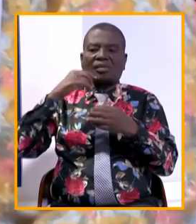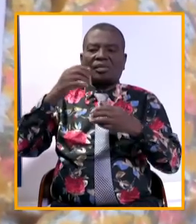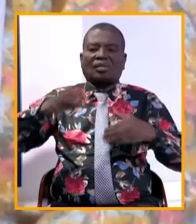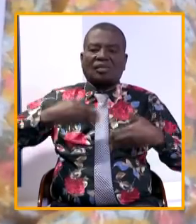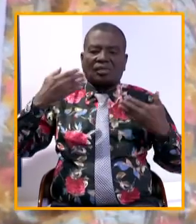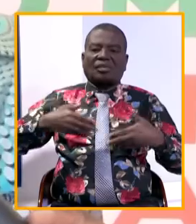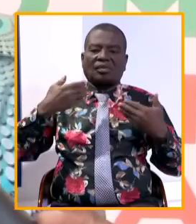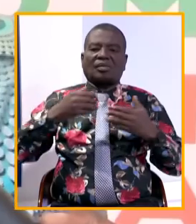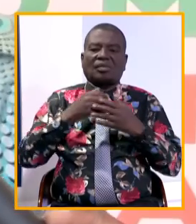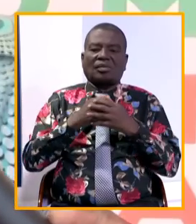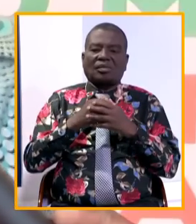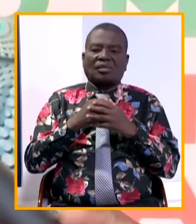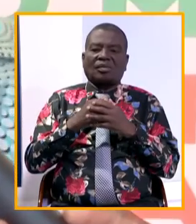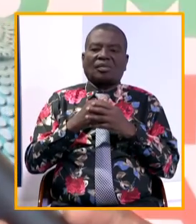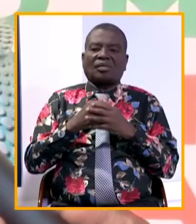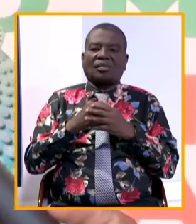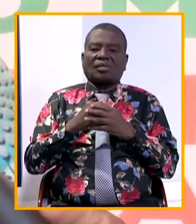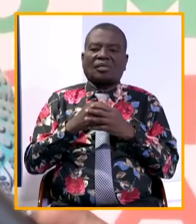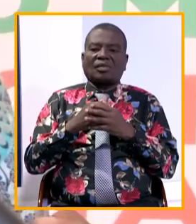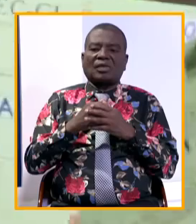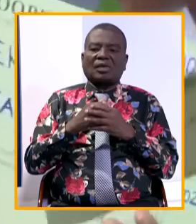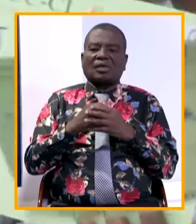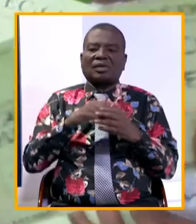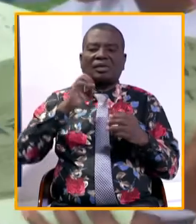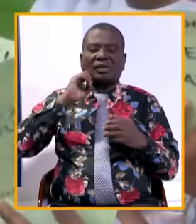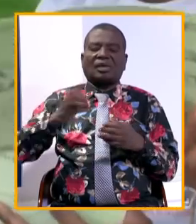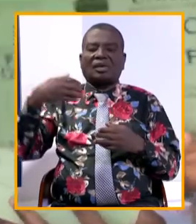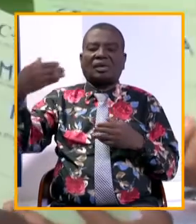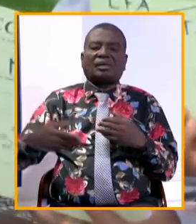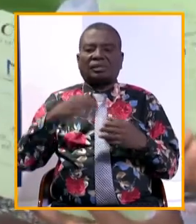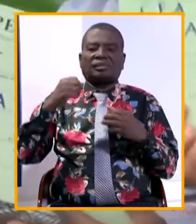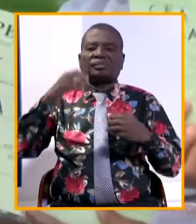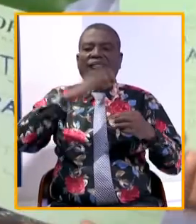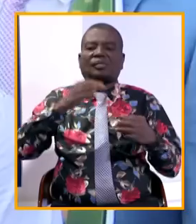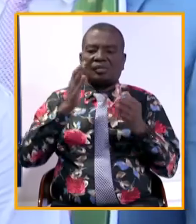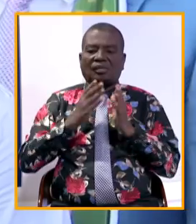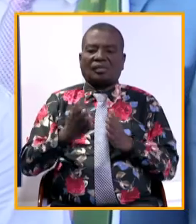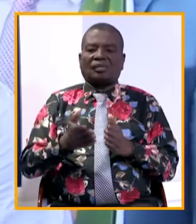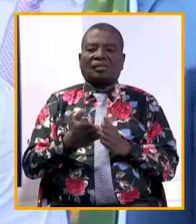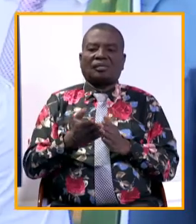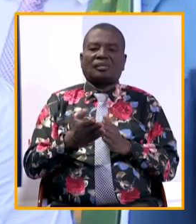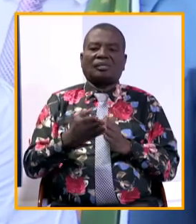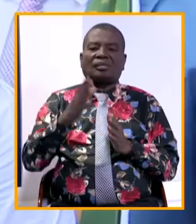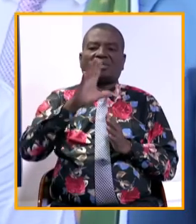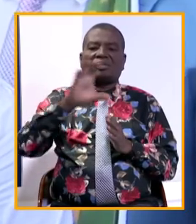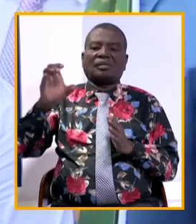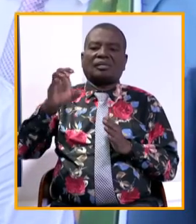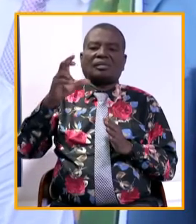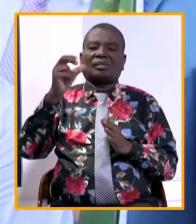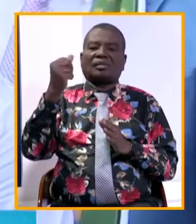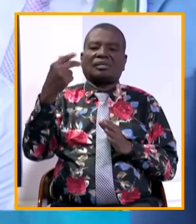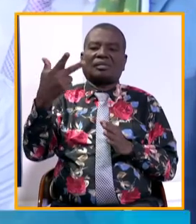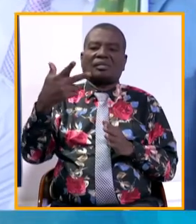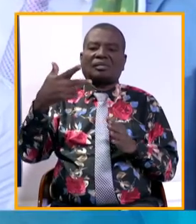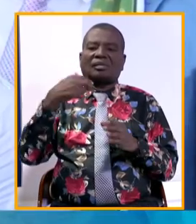femmes de Satama-Sokoura. Chantal Poiti a donc invité les autres bénéficiaires à suivre l'exemple. Les 513 femmes qui avaient déjà